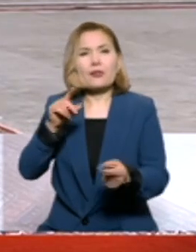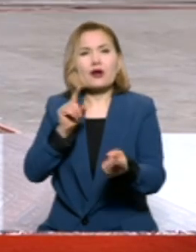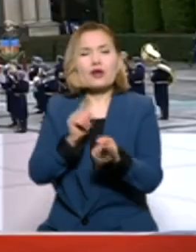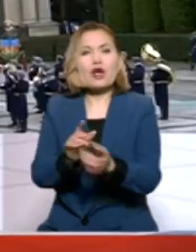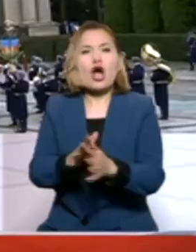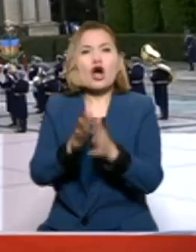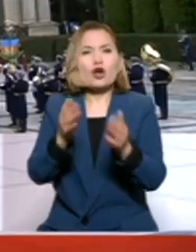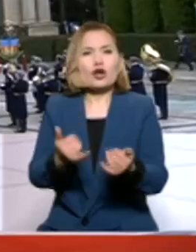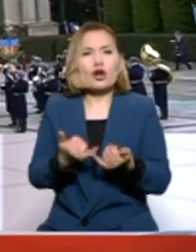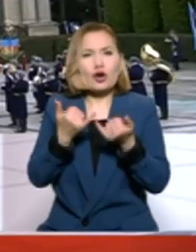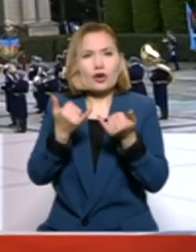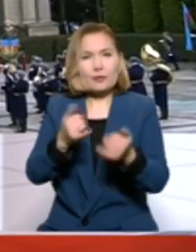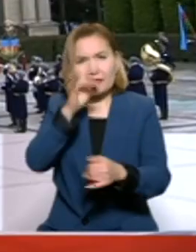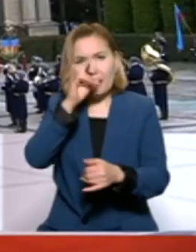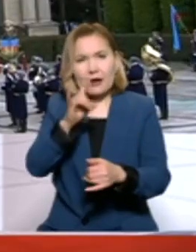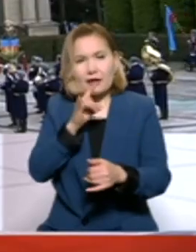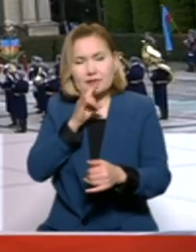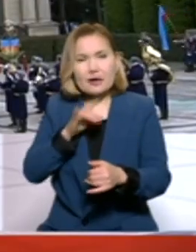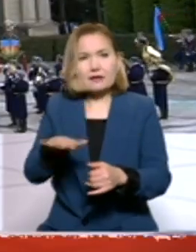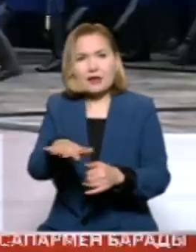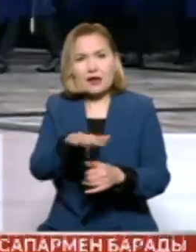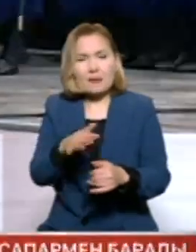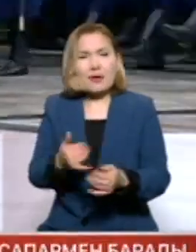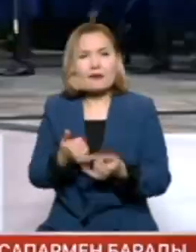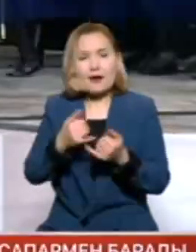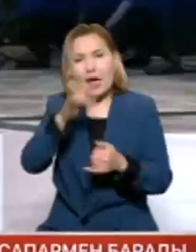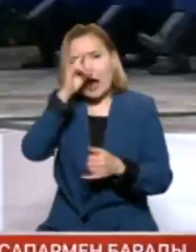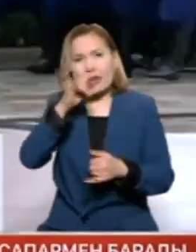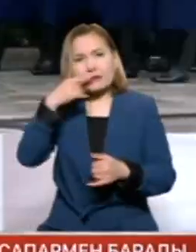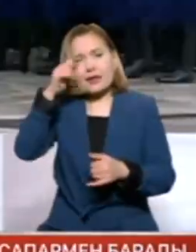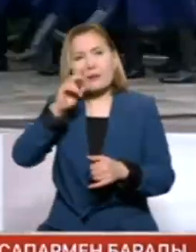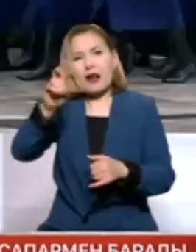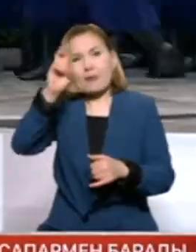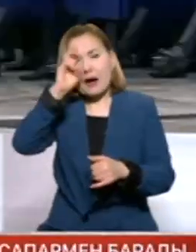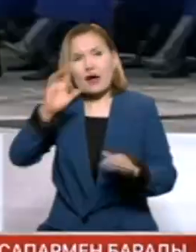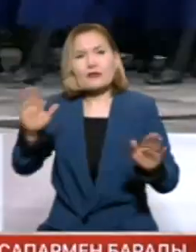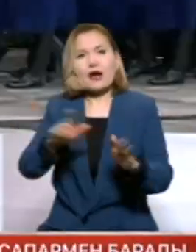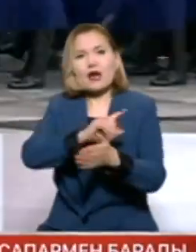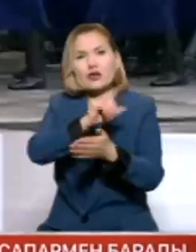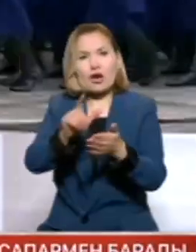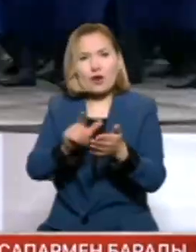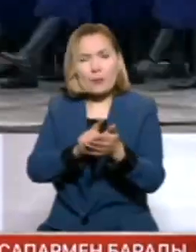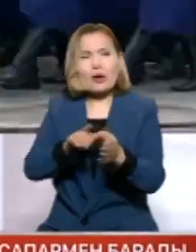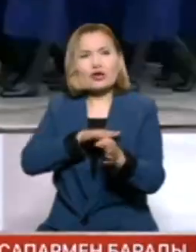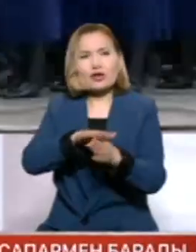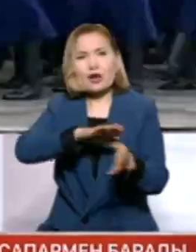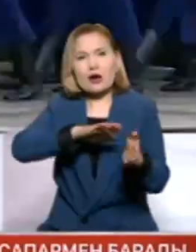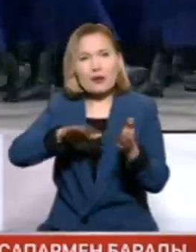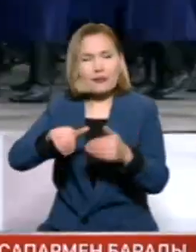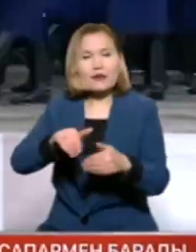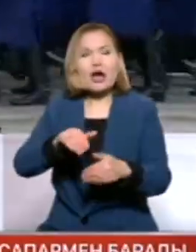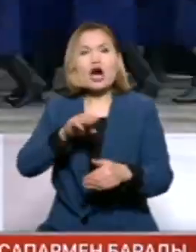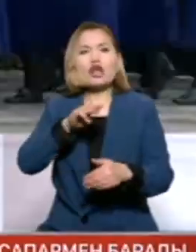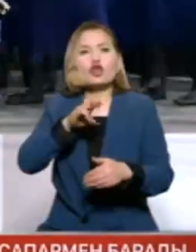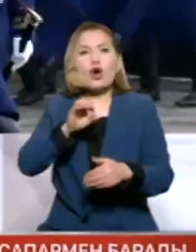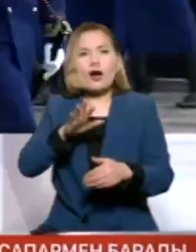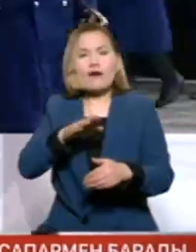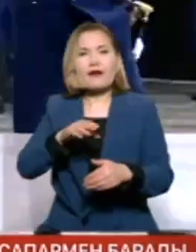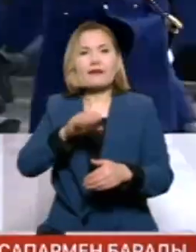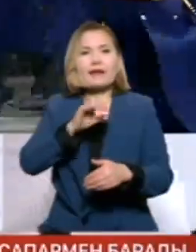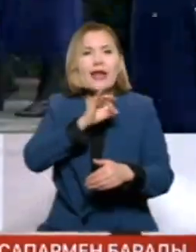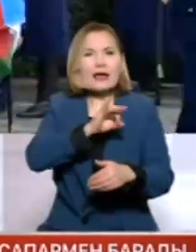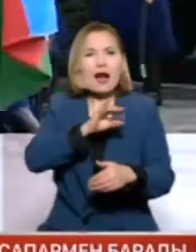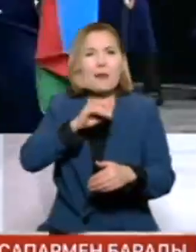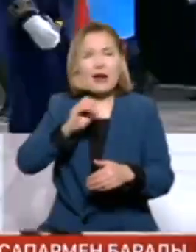үлкен құрметтің белгісі. Ал Қазақстан мен Әзербайжанның мемлекеттік әнұрандары шырқалғаннан кейін Қасым-Жомарт Тоқаев пен Ильхам